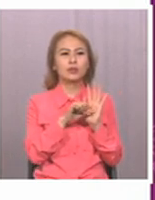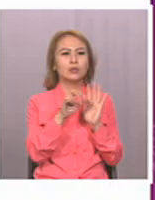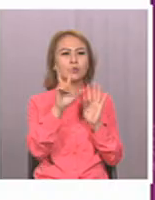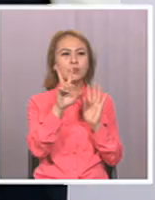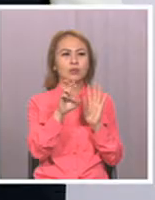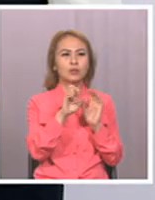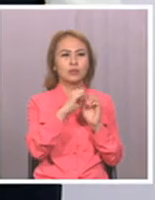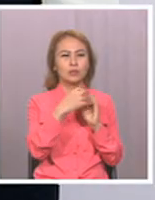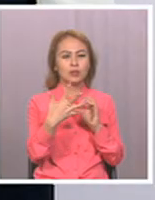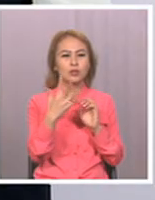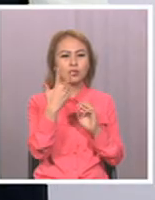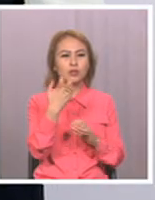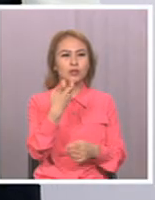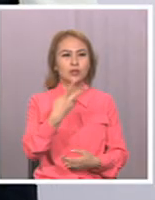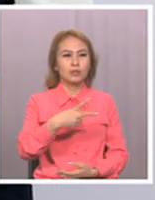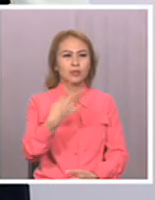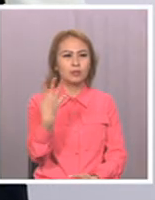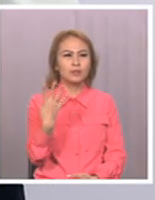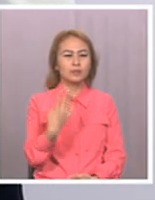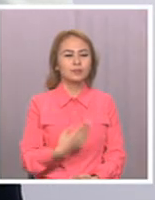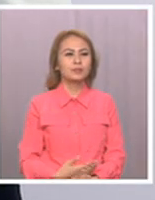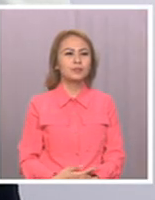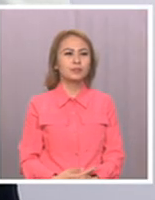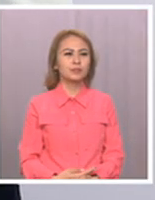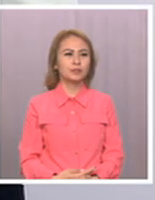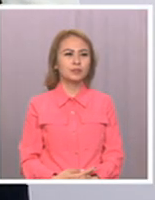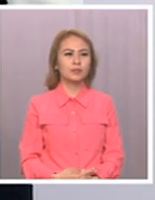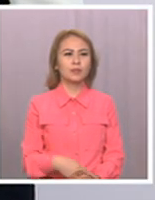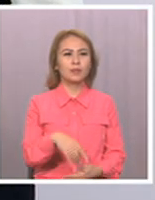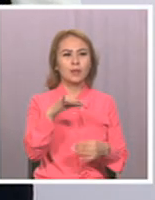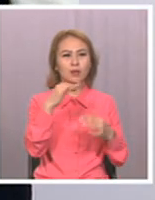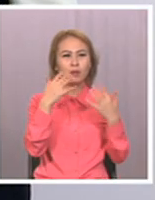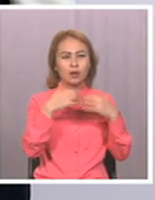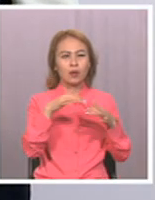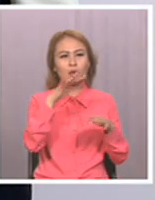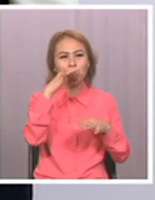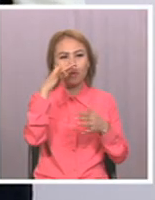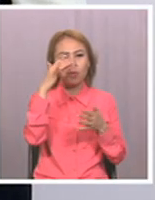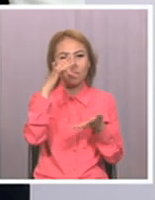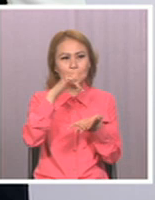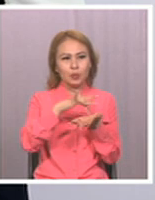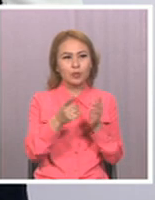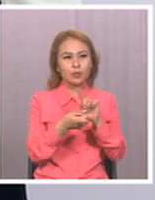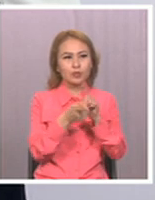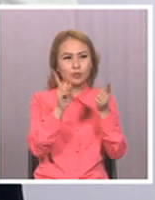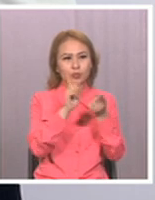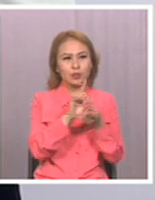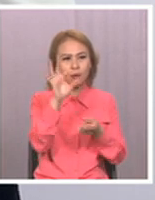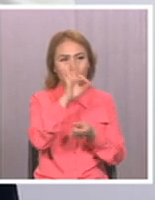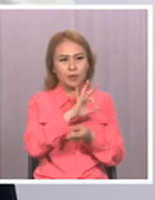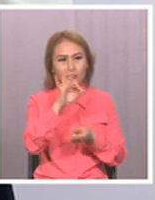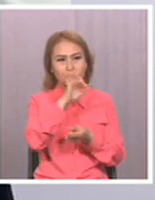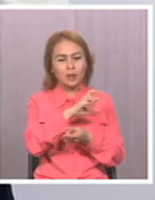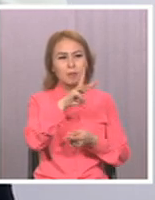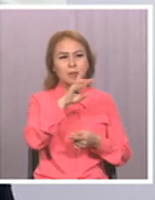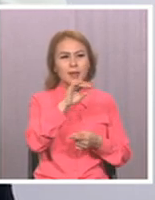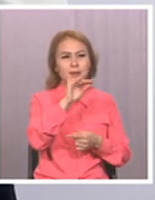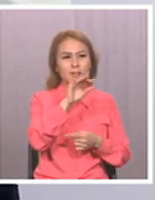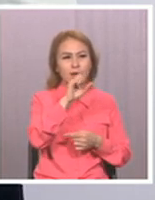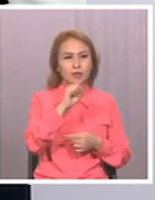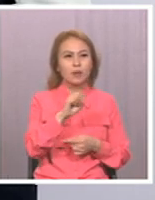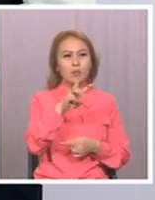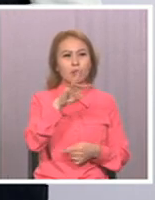және 325. Осы қатардың арифметикалық ортасын, өзгеру құлашын, медианасын